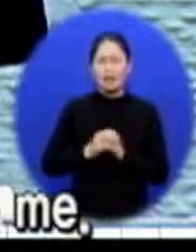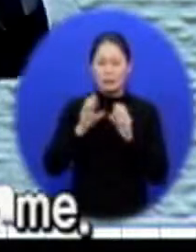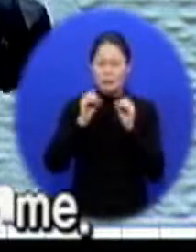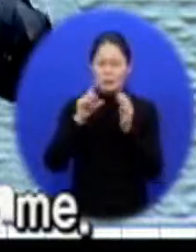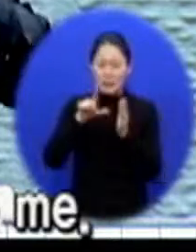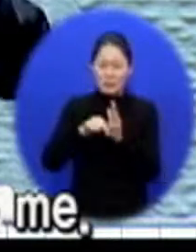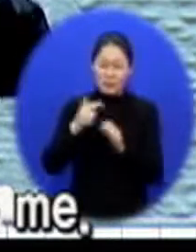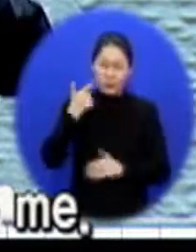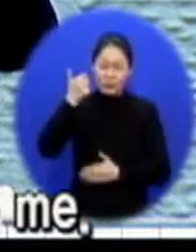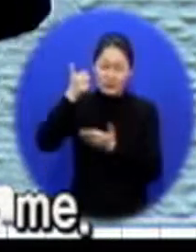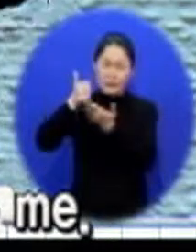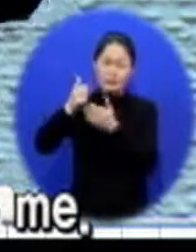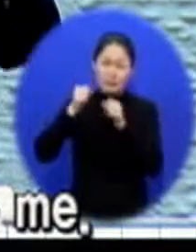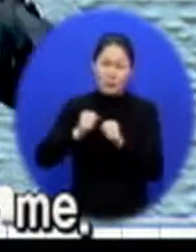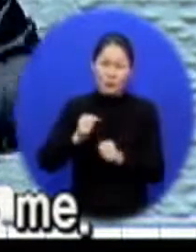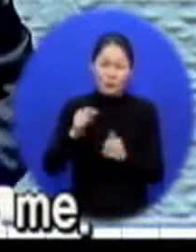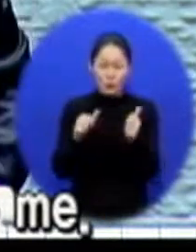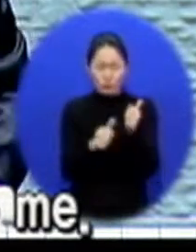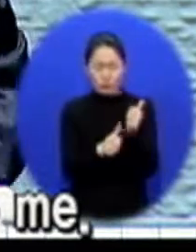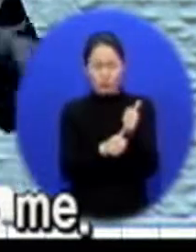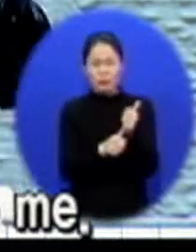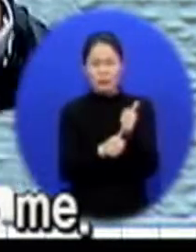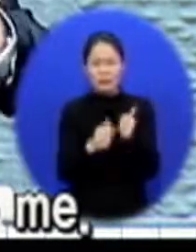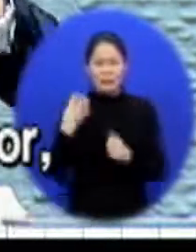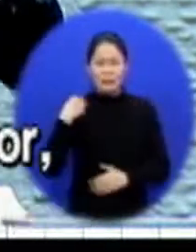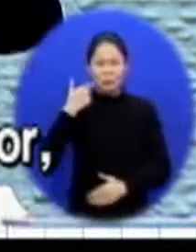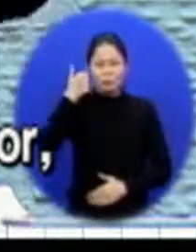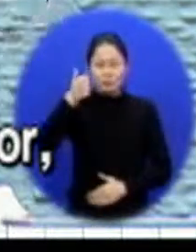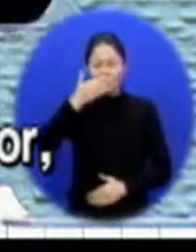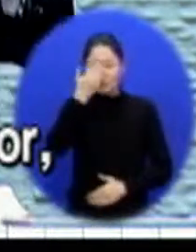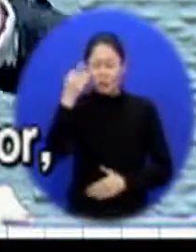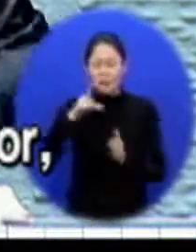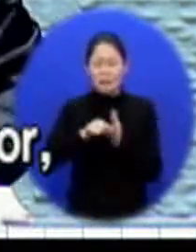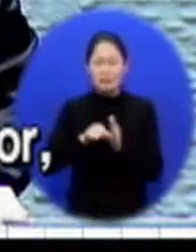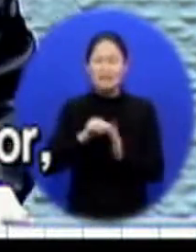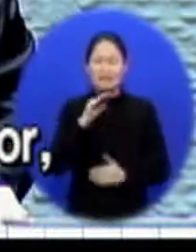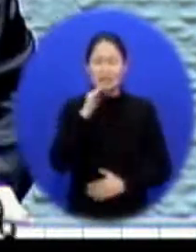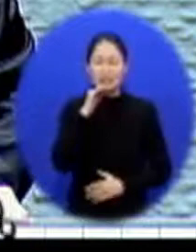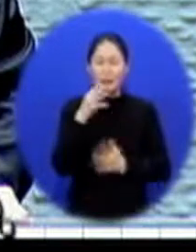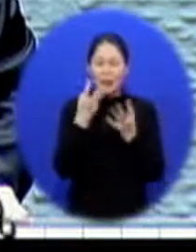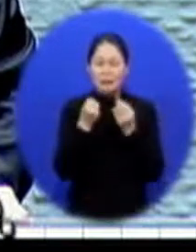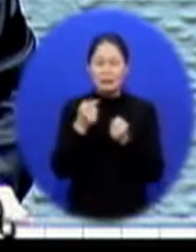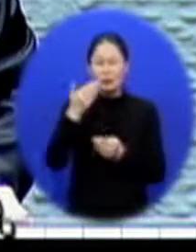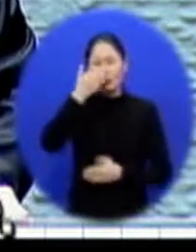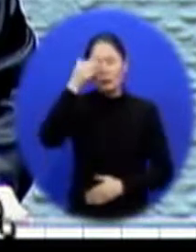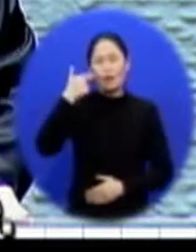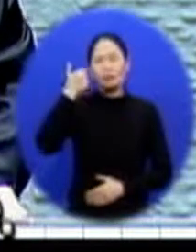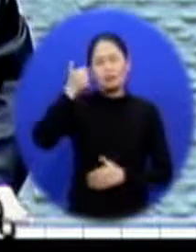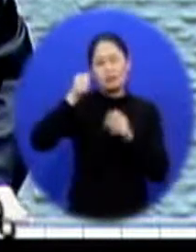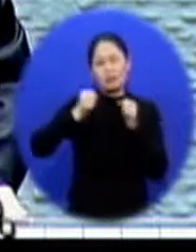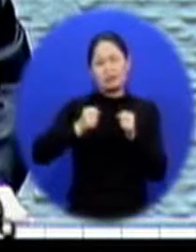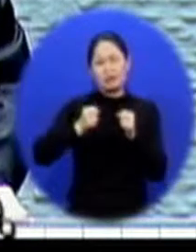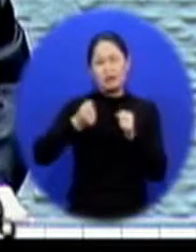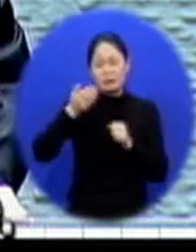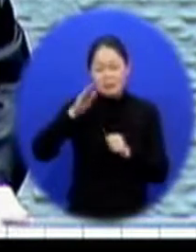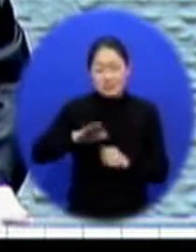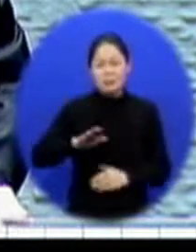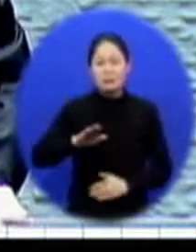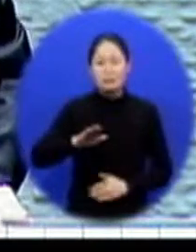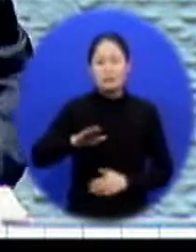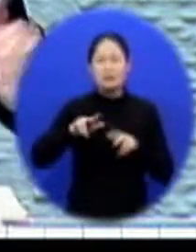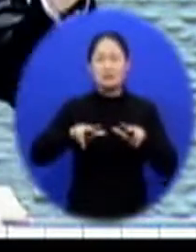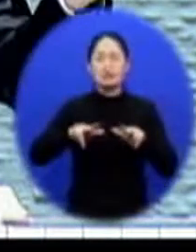때는 목사님이 계셨고 부목사 된다니 목사님이 계셨고 젊은 목사 따는 연세 많으신 목사님들이 계셨어요 근데 지금은